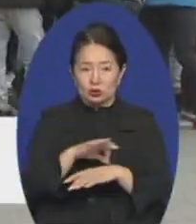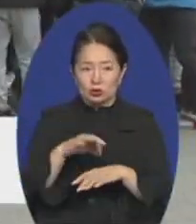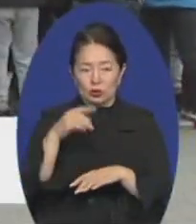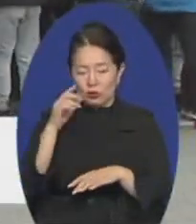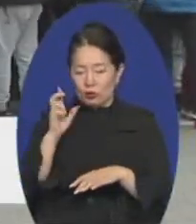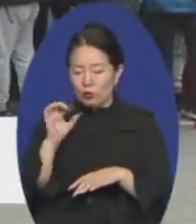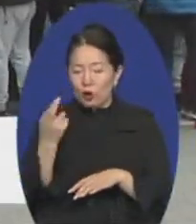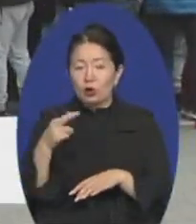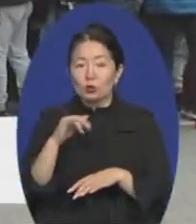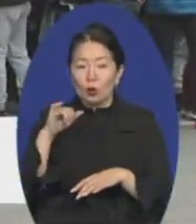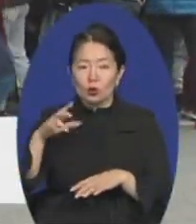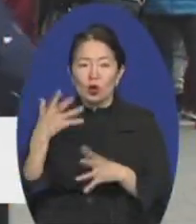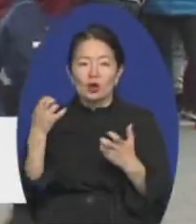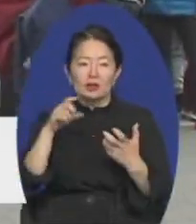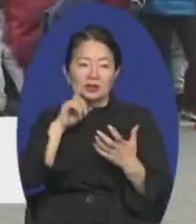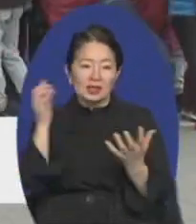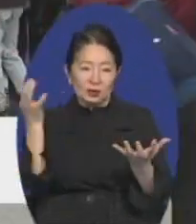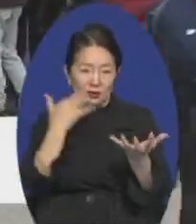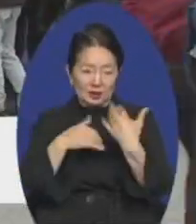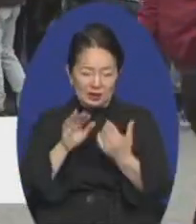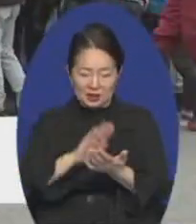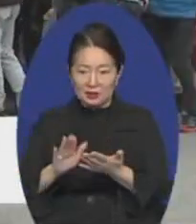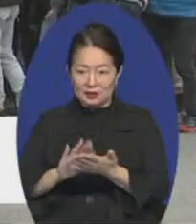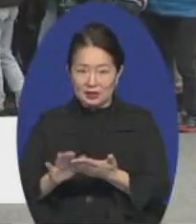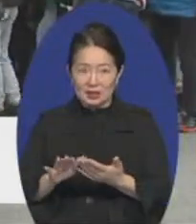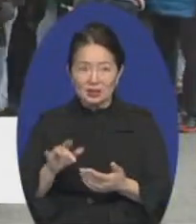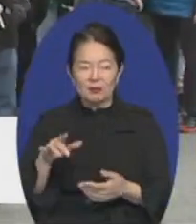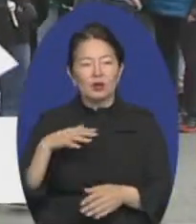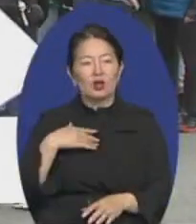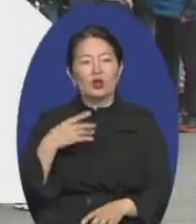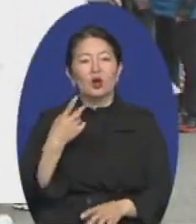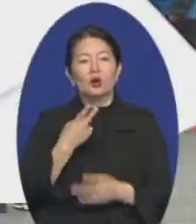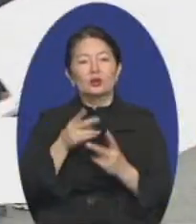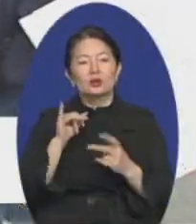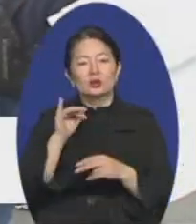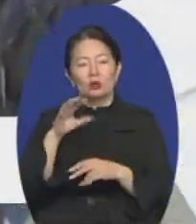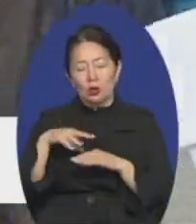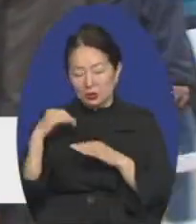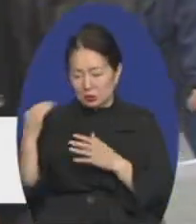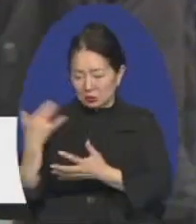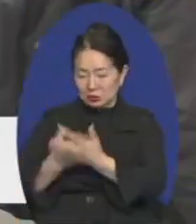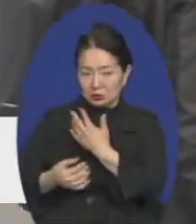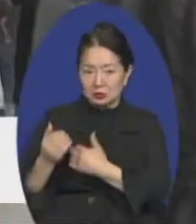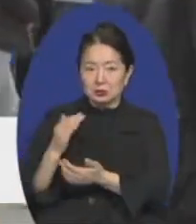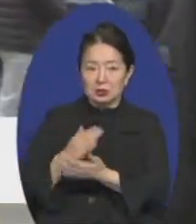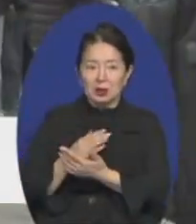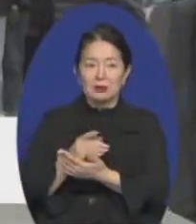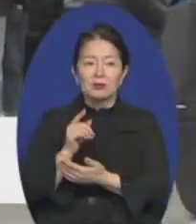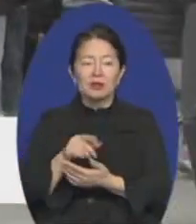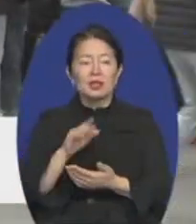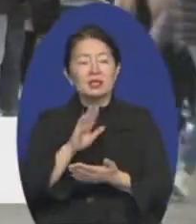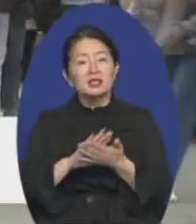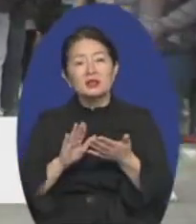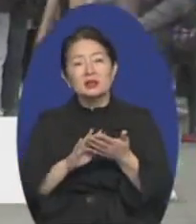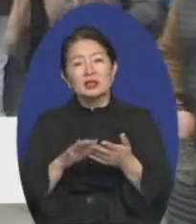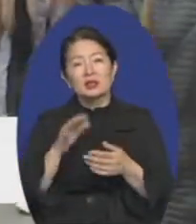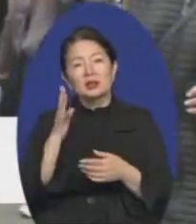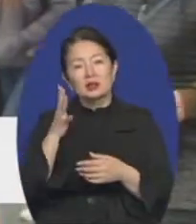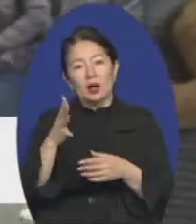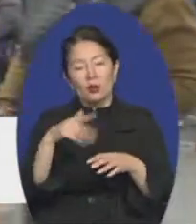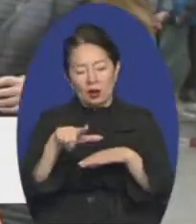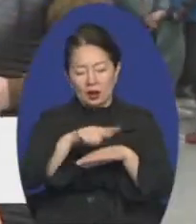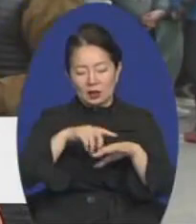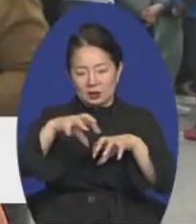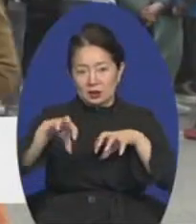уулыг маш олон залуучуудаар цэвэрлэх чинь. За одоогийн байдлаар бол үндэсний их сургуулийн нийт оюутнуудын төлөөлөлд хүрэлцэн ирсэн байдалтай байна. За энэ цэвэрлэгийг бид нэг